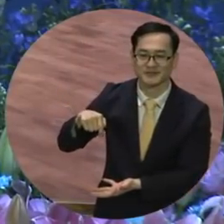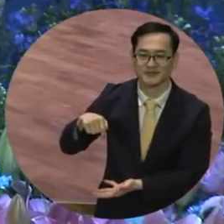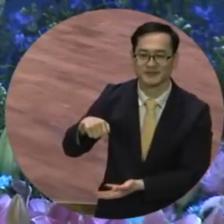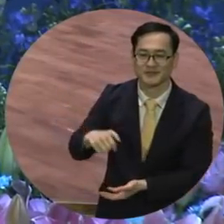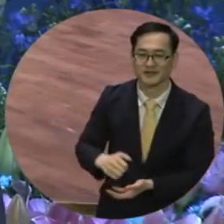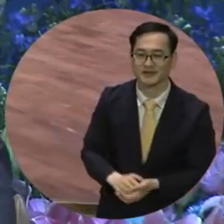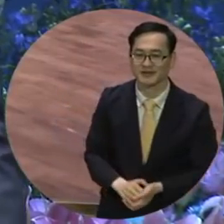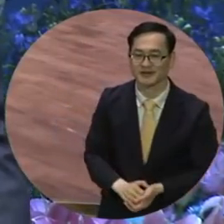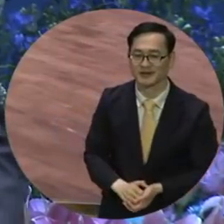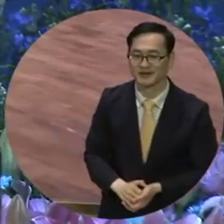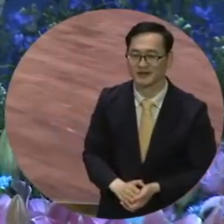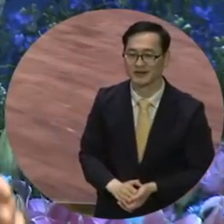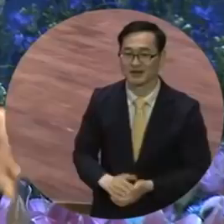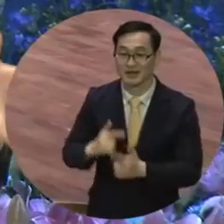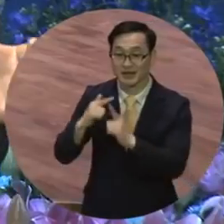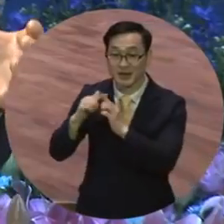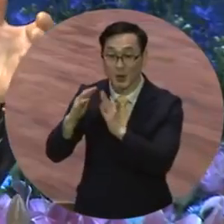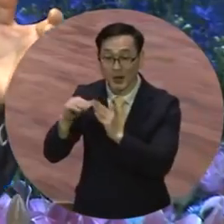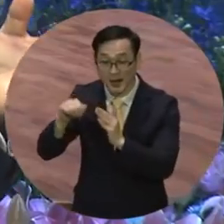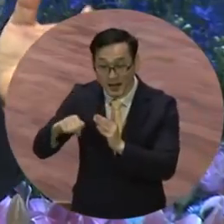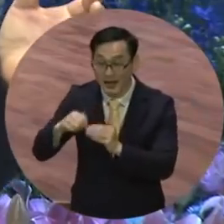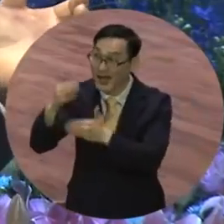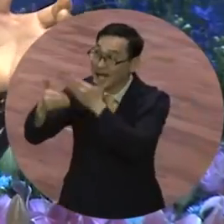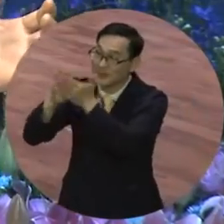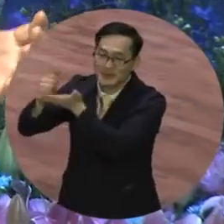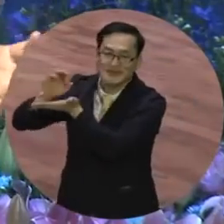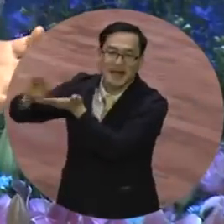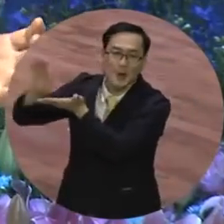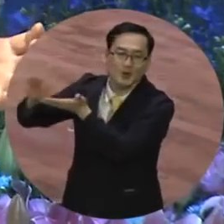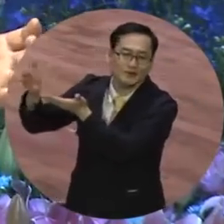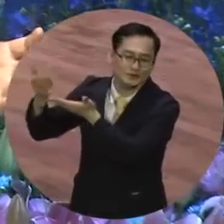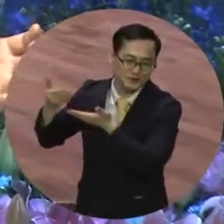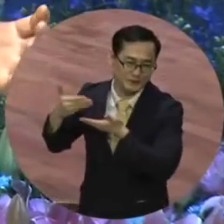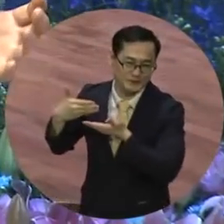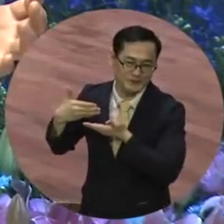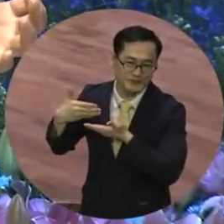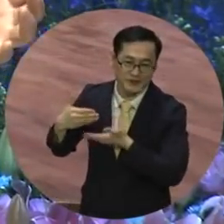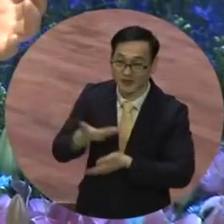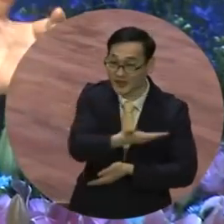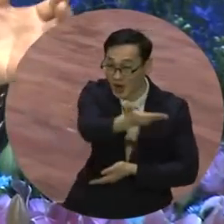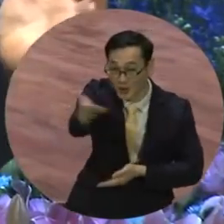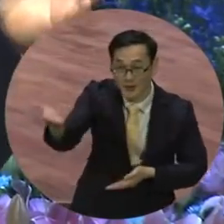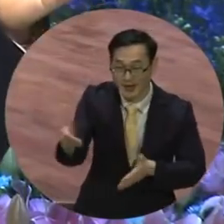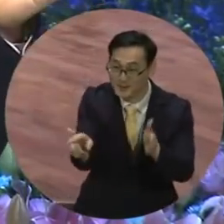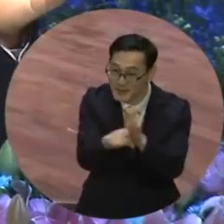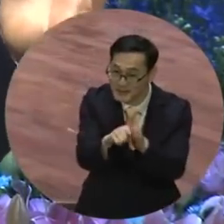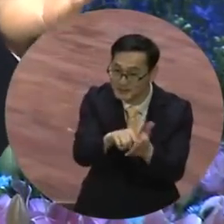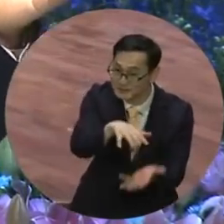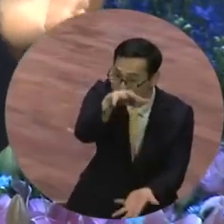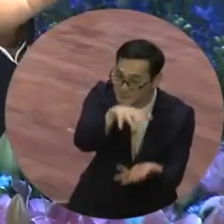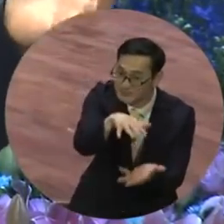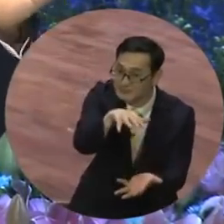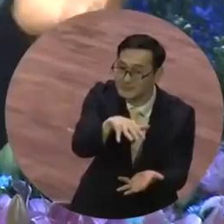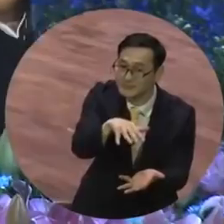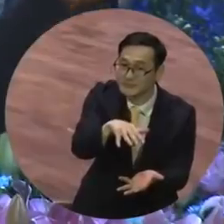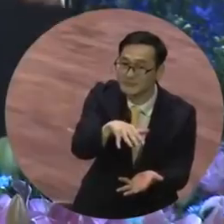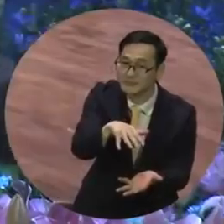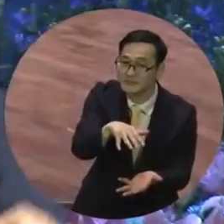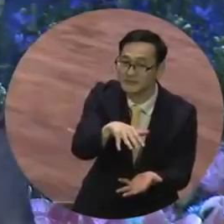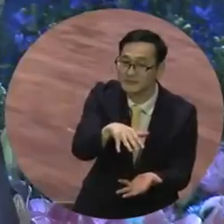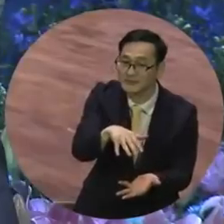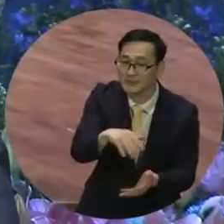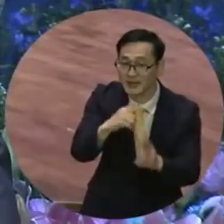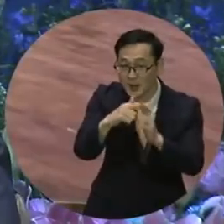교회가 상태가 지금 여운교회가 어느 정도 쓰임받고 있는가, 여운교회 성도 믿음은 어느 정도인가, 이 교회의 지금 흐름을